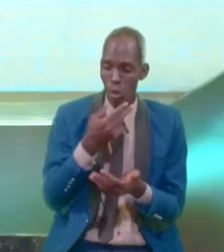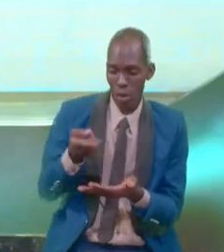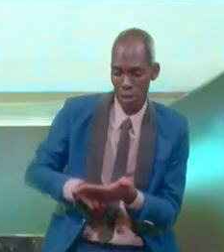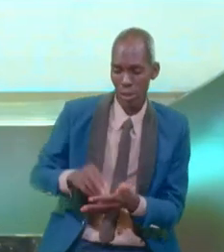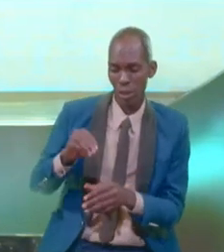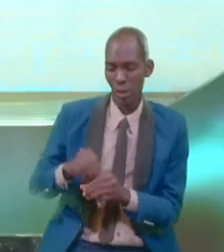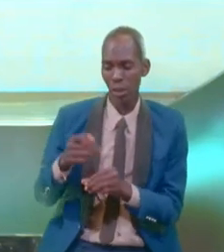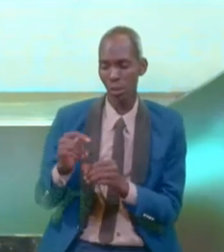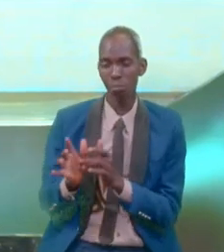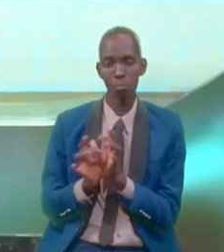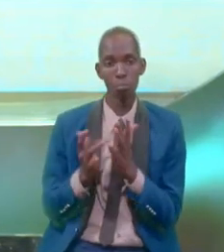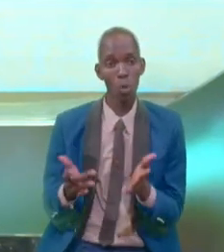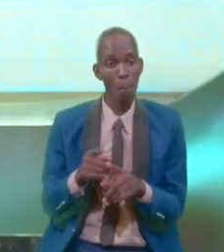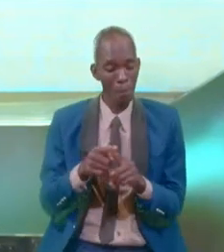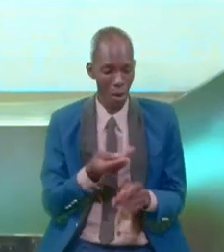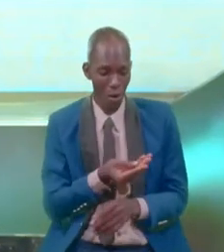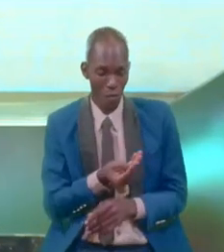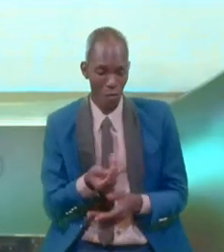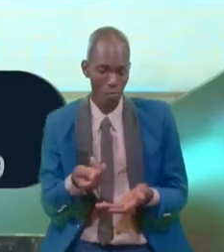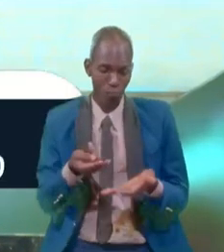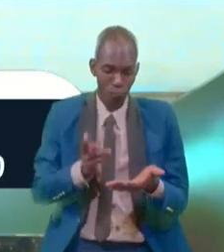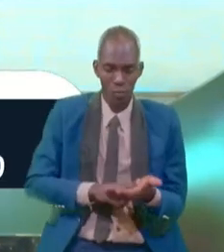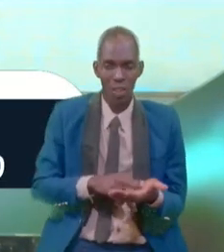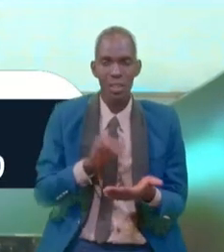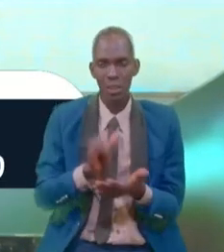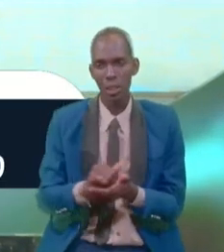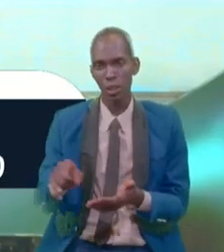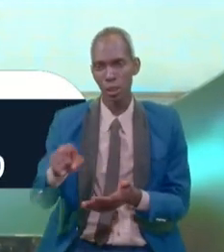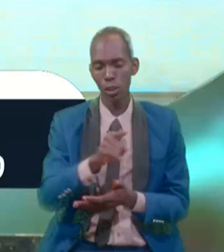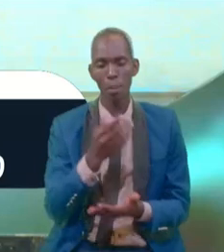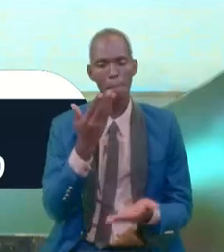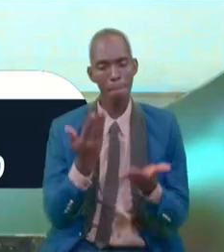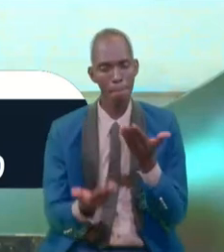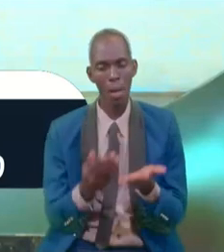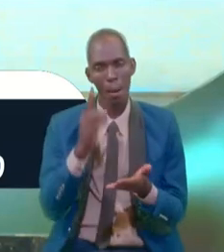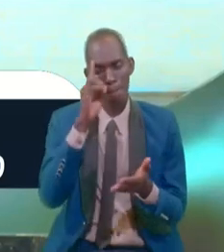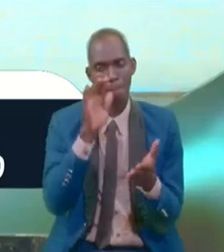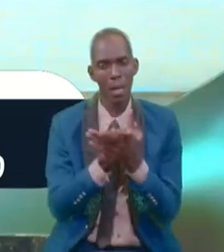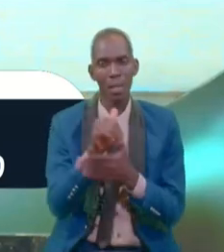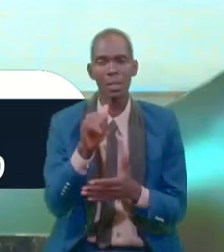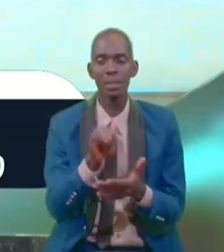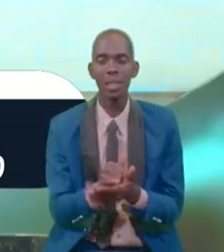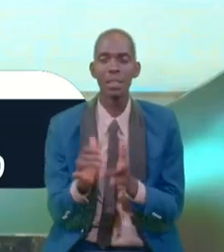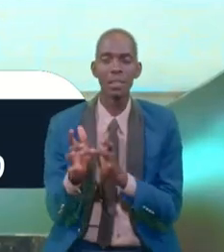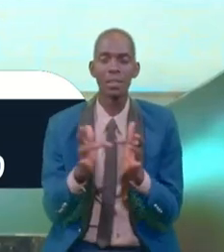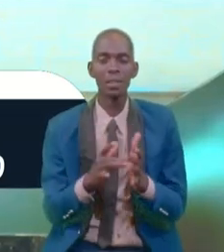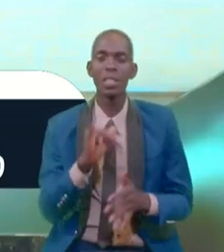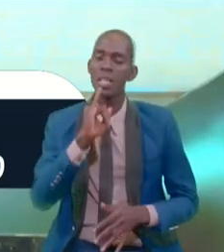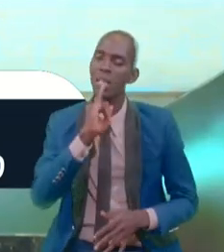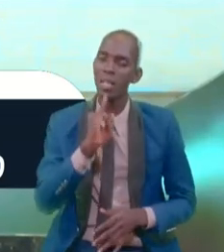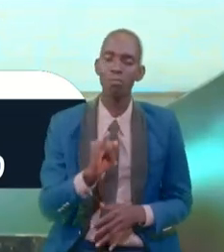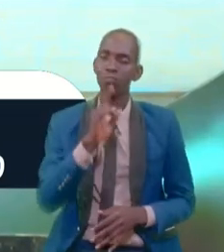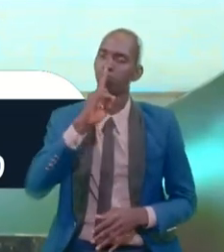pas écrits dans ce livre. Mais ces choses ont été écrites afin que vous croyiez